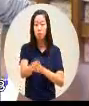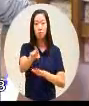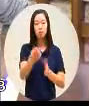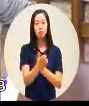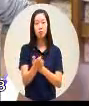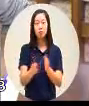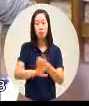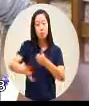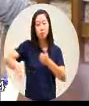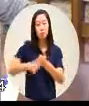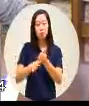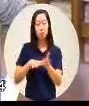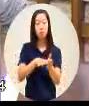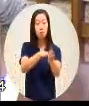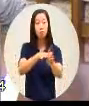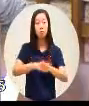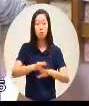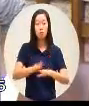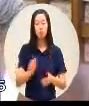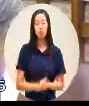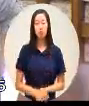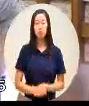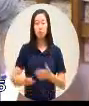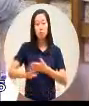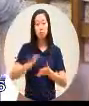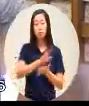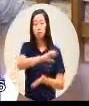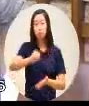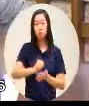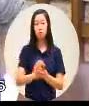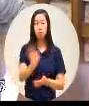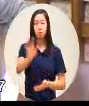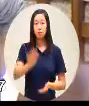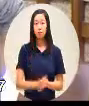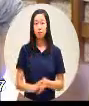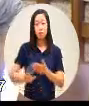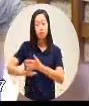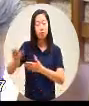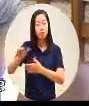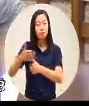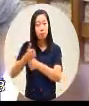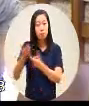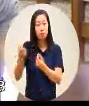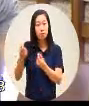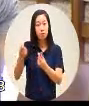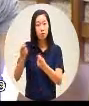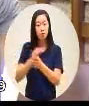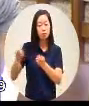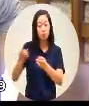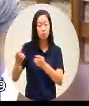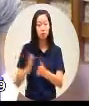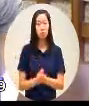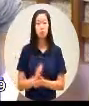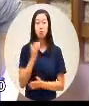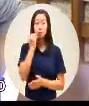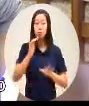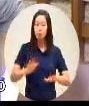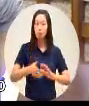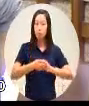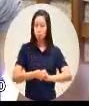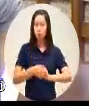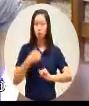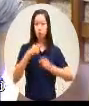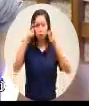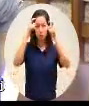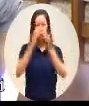进。我们不要被其他县市抢走吧，这个现在其他县市还在讨论中。如果今天我们定调了，诶，高雄第一